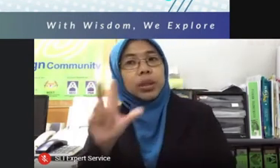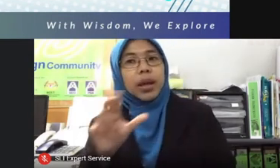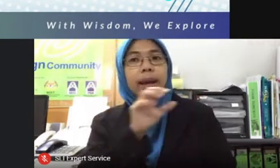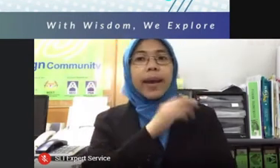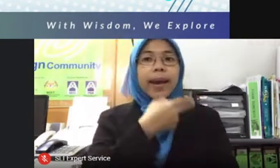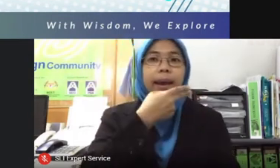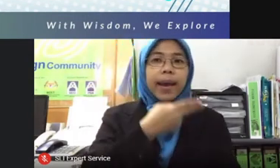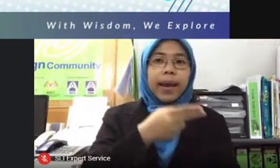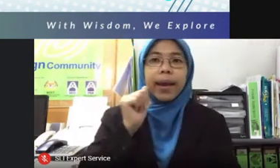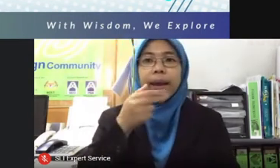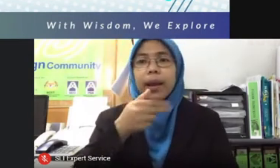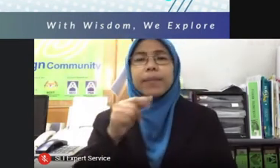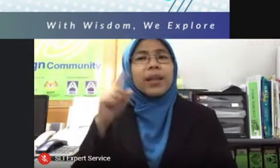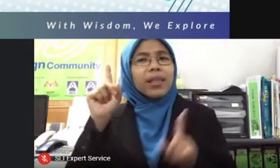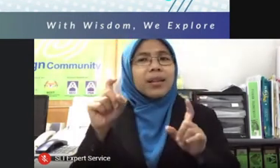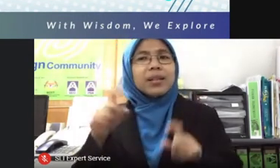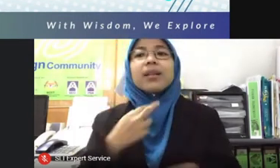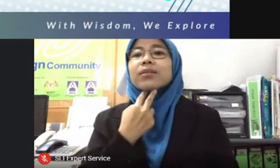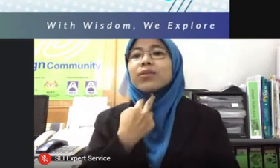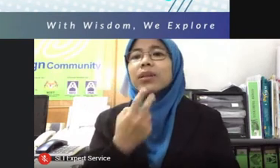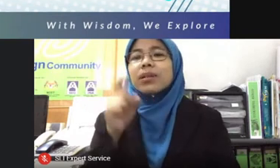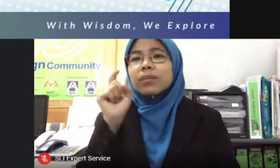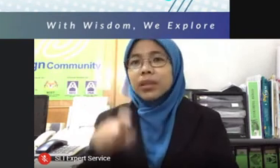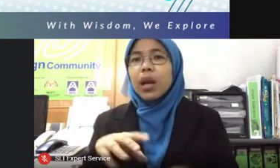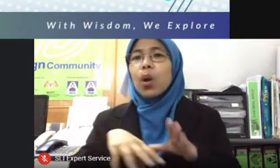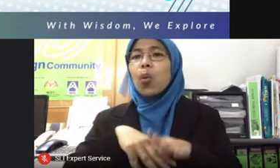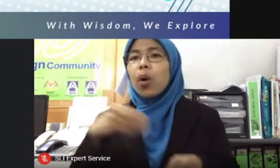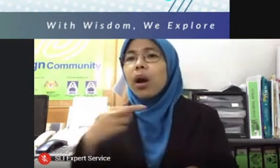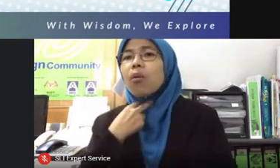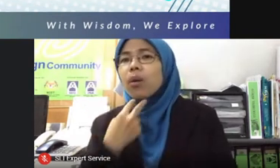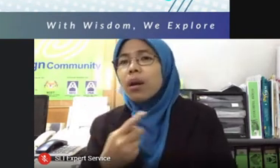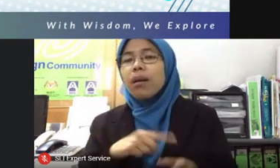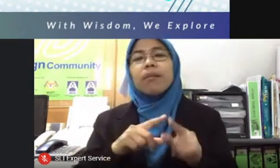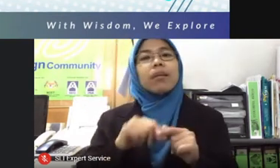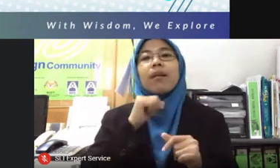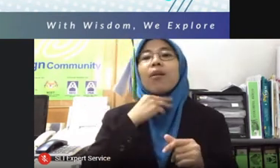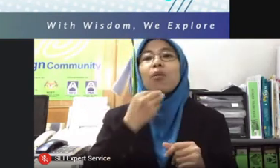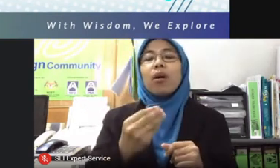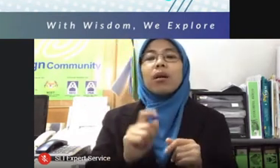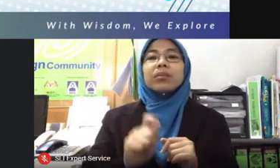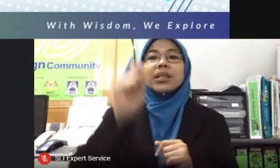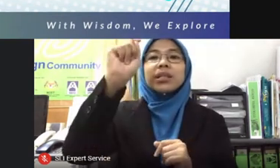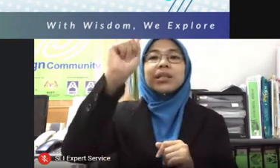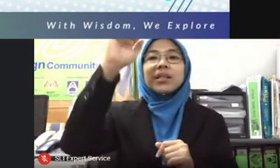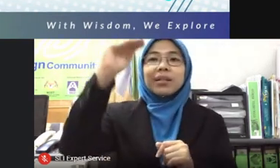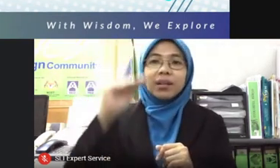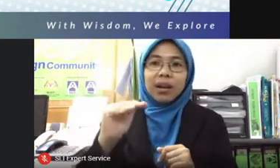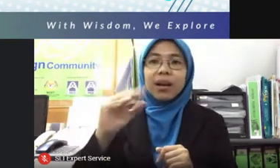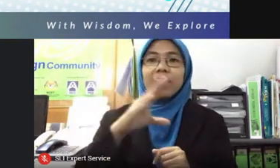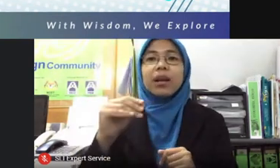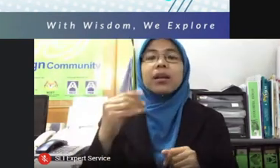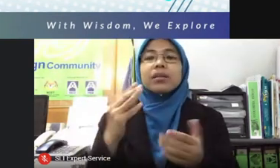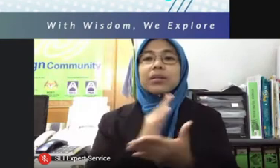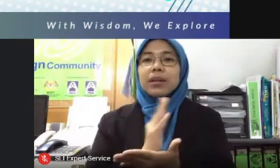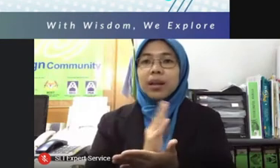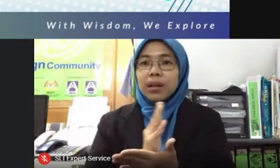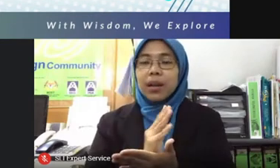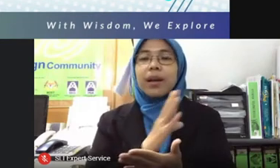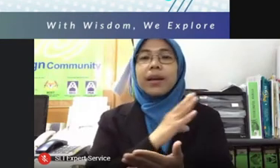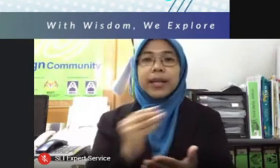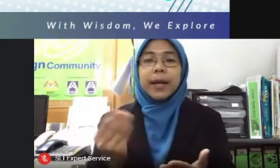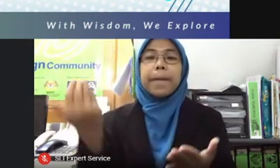Hey, kita kena test suara kita sama ada keluar ke tak keluar ke, rendah ke, tinggi ke dan sederhana. Dan